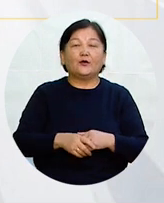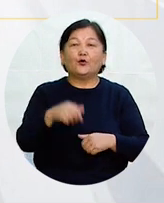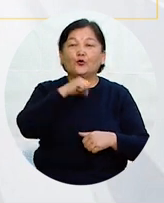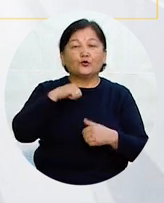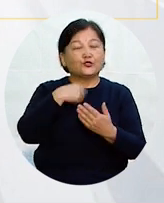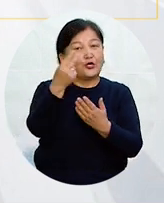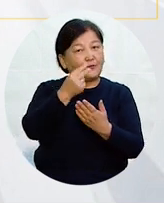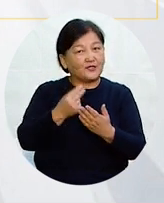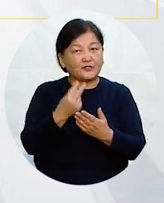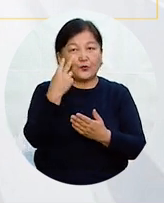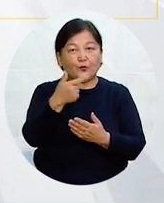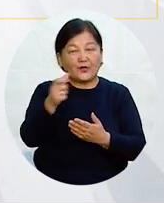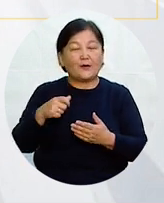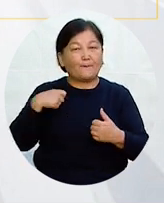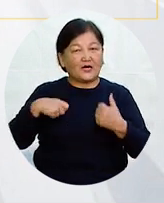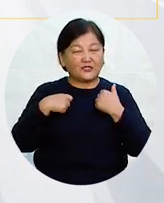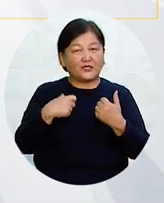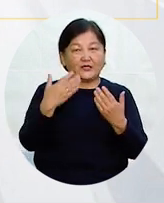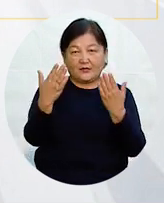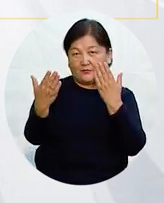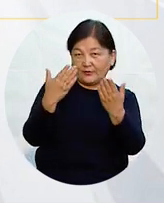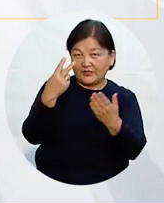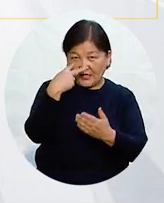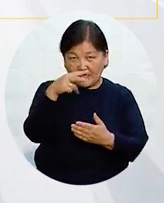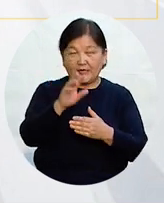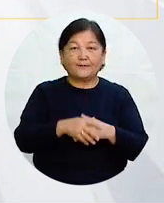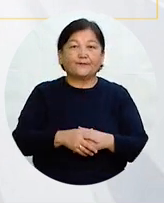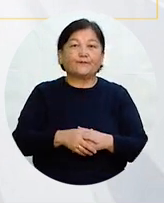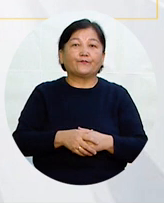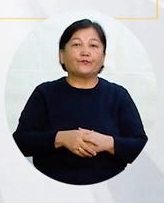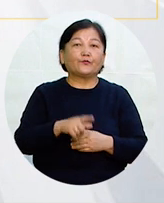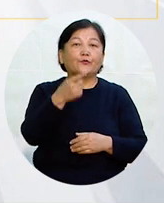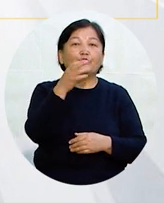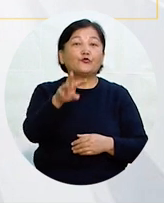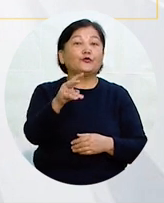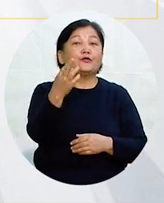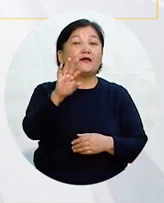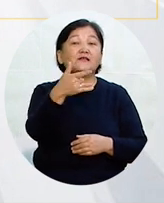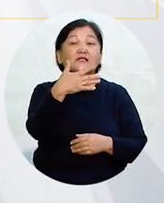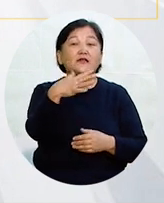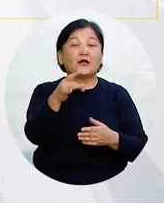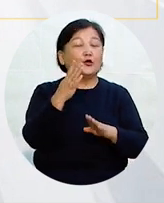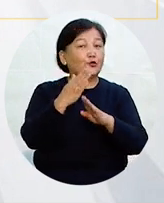бичсэн үгсийг багшихаа гүйцэтгэлтэй тулган харъя. За зөөлөн дэвсгэр төгссөн үгүүдээ